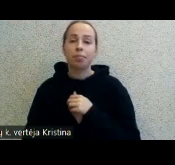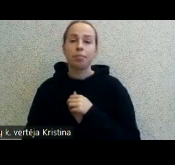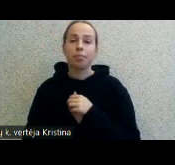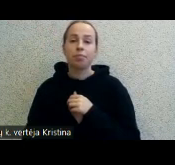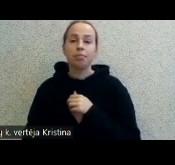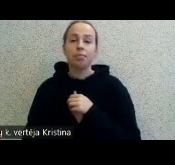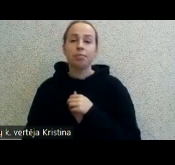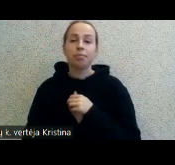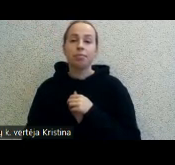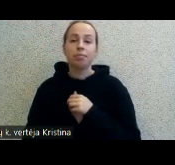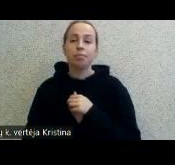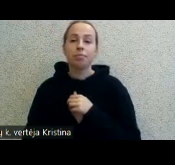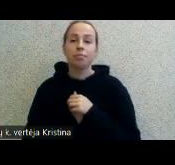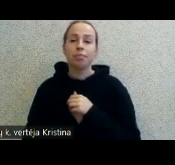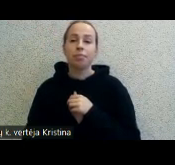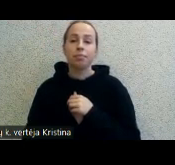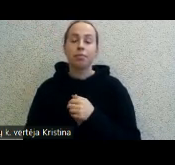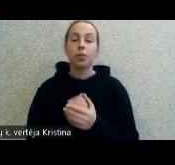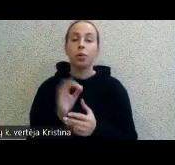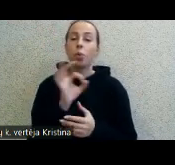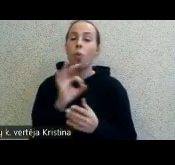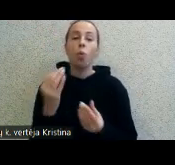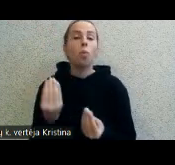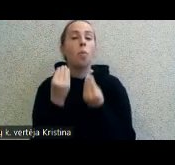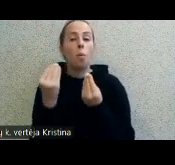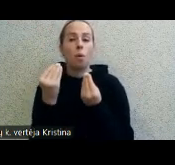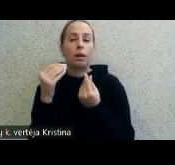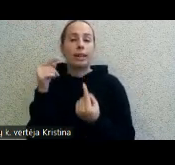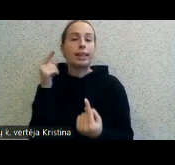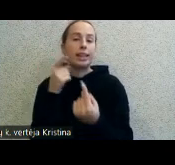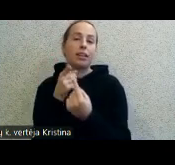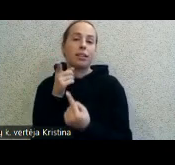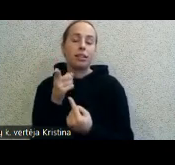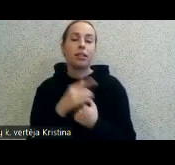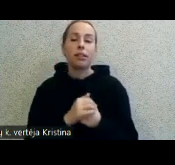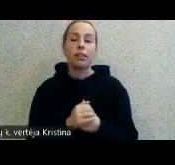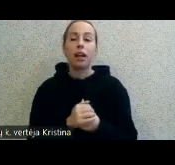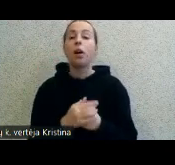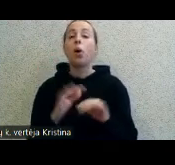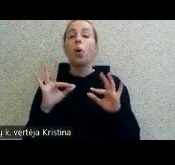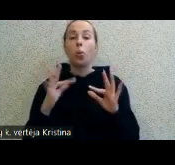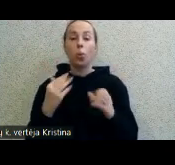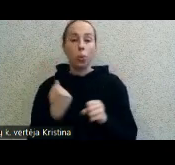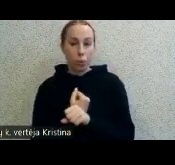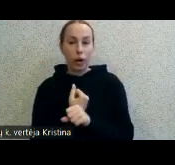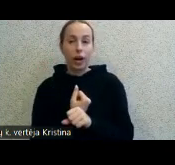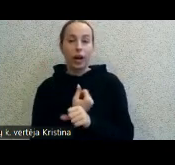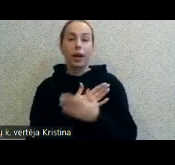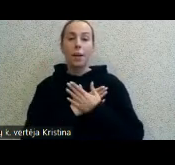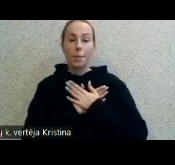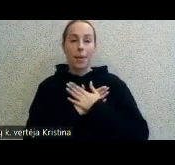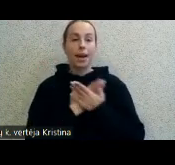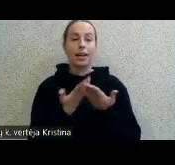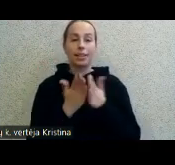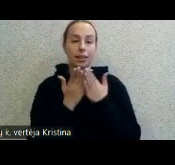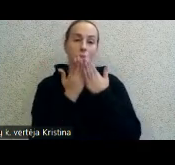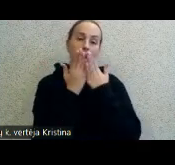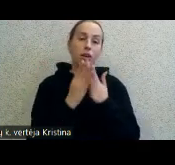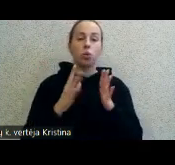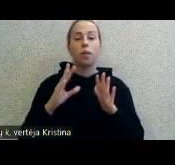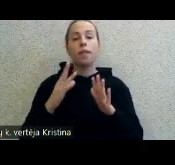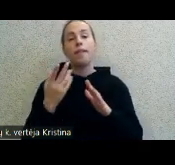štai mokomosios knygos. Ir jeigu man reikia perskaityti romaną, tai skaitau dėl būtinybės, dėl